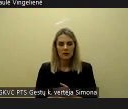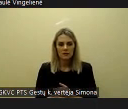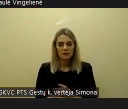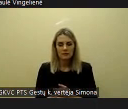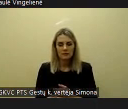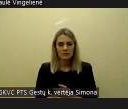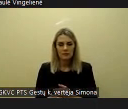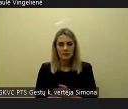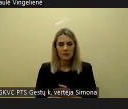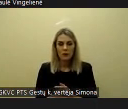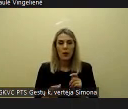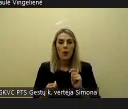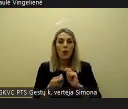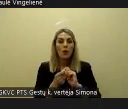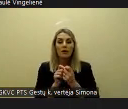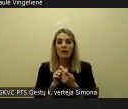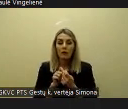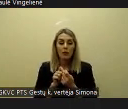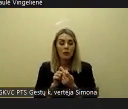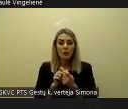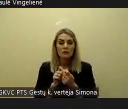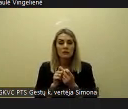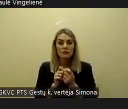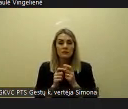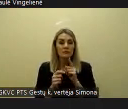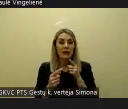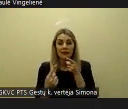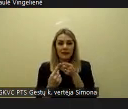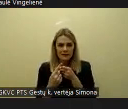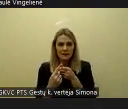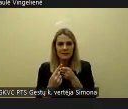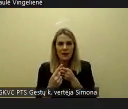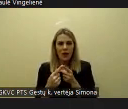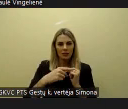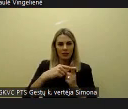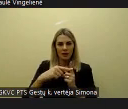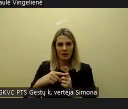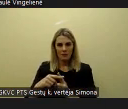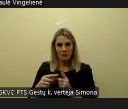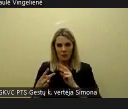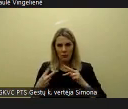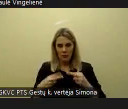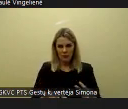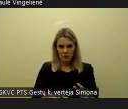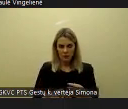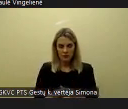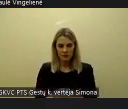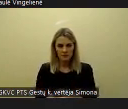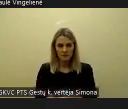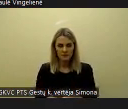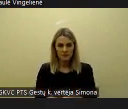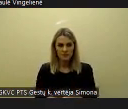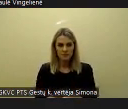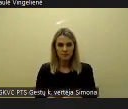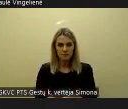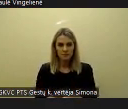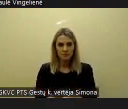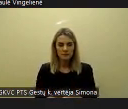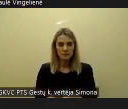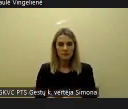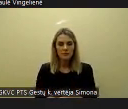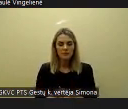reformos tikslas ir yra teigiami pokyčiai. Mokyklų lygmens poveikio pasiekimas taip pat